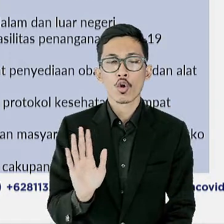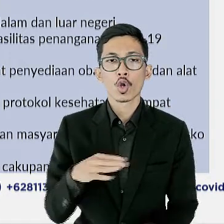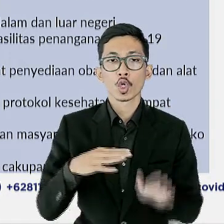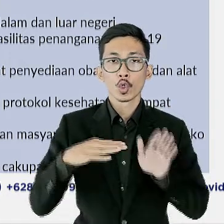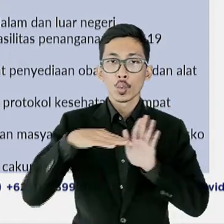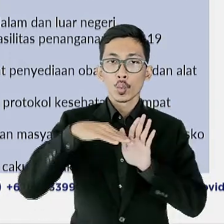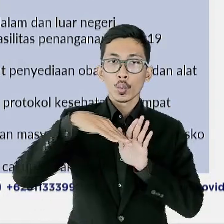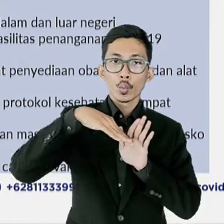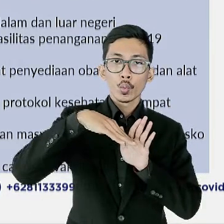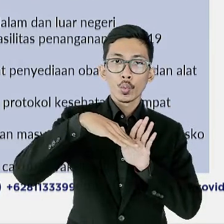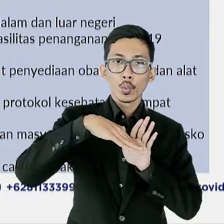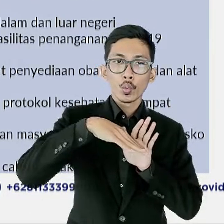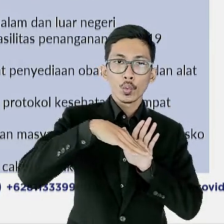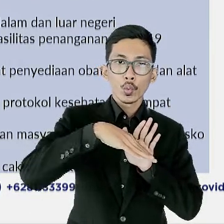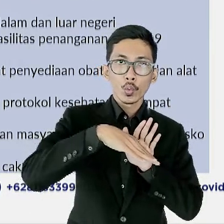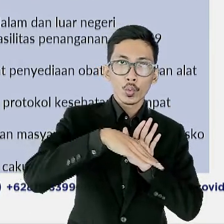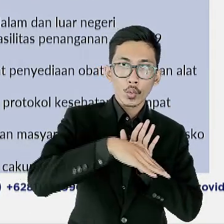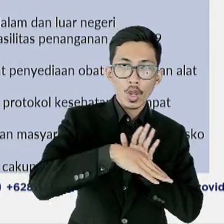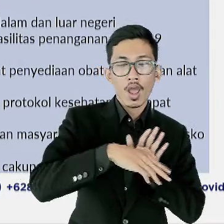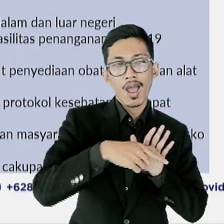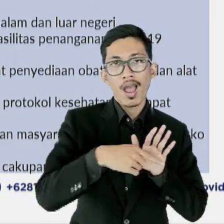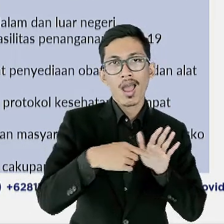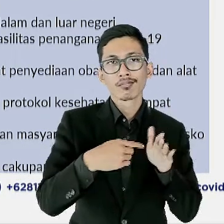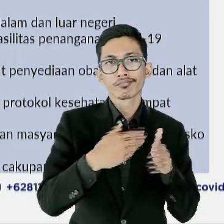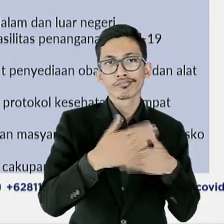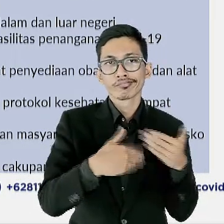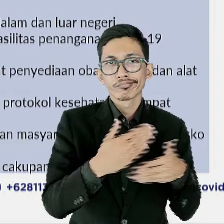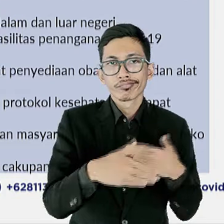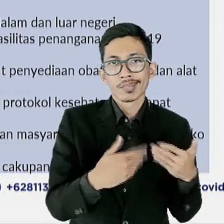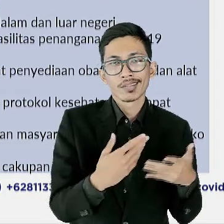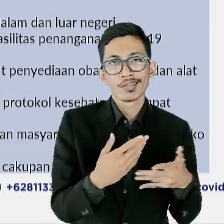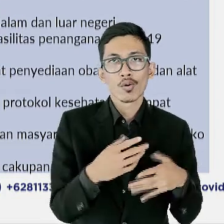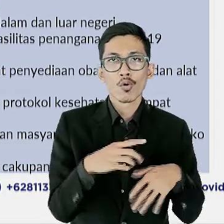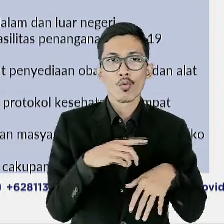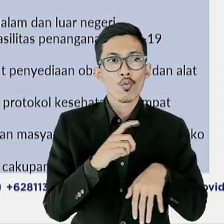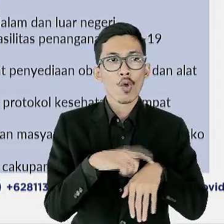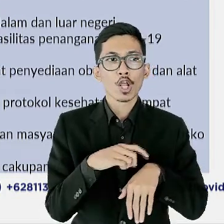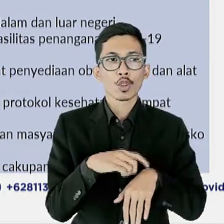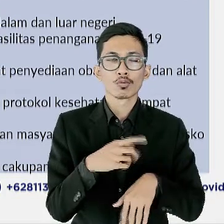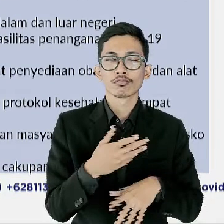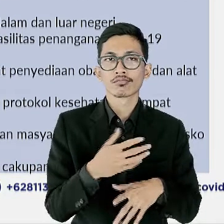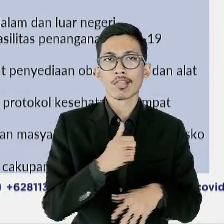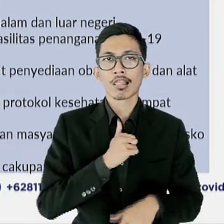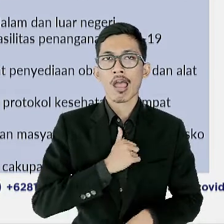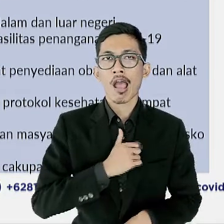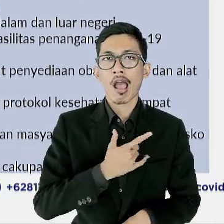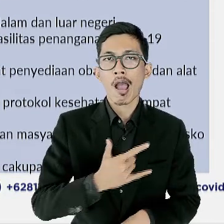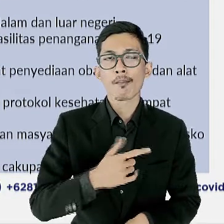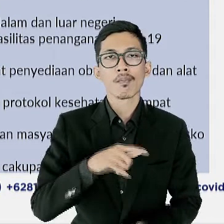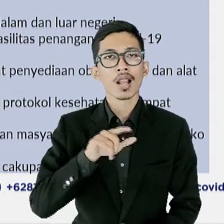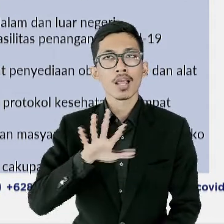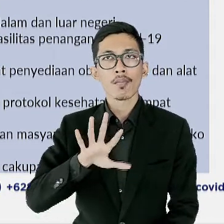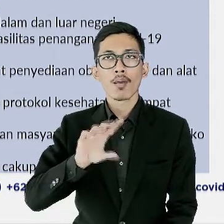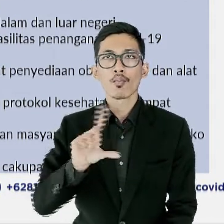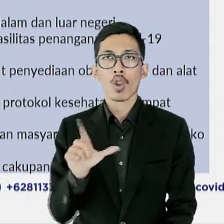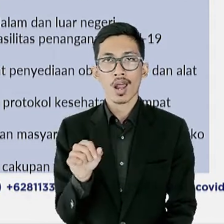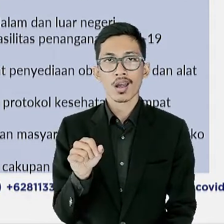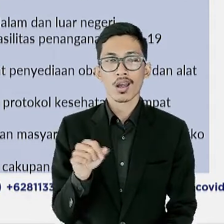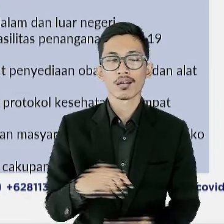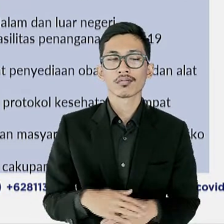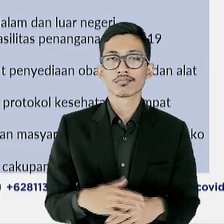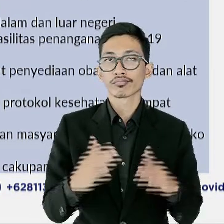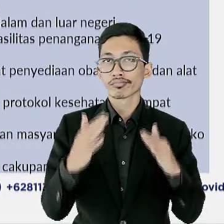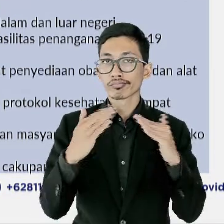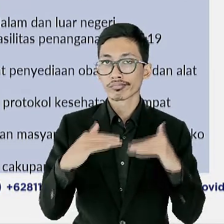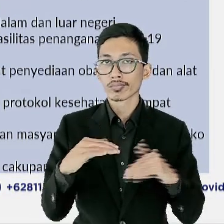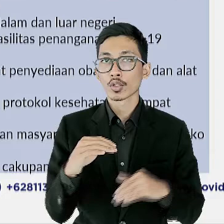saat ini yang menandakan penurunan yang telah bertahan selama 5 bulan. Yang kedua adalah Jepang.